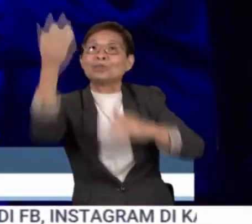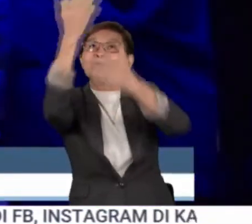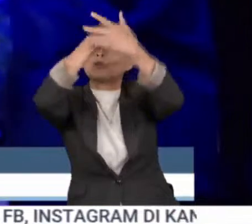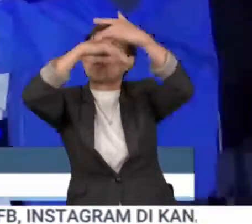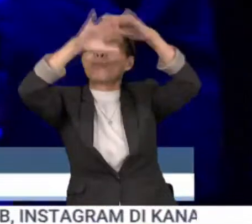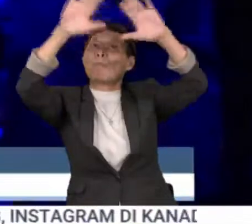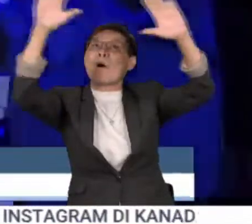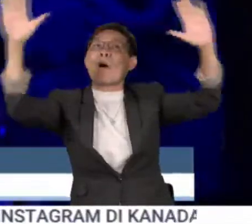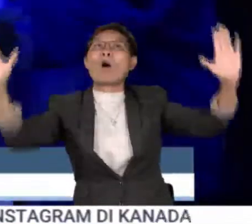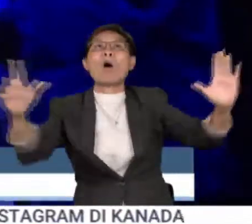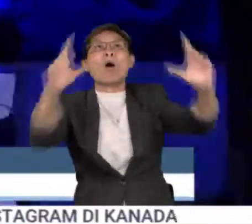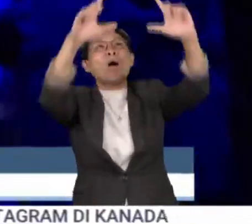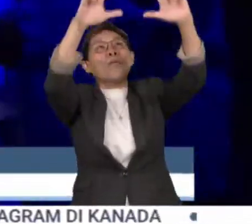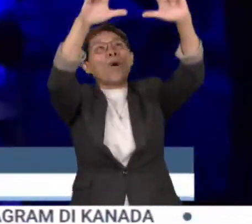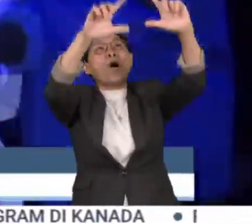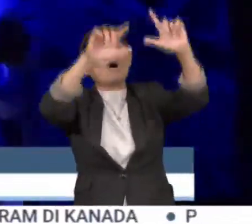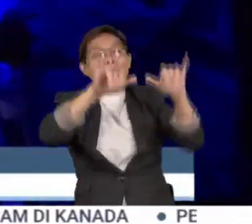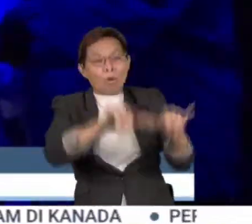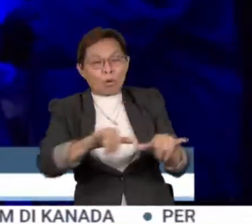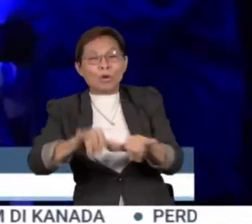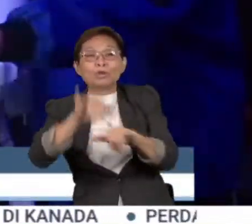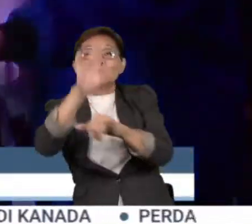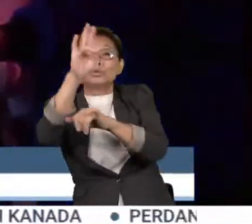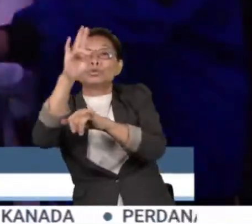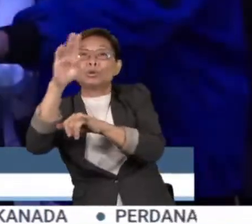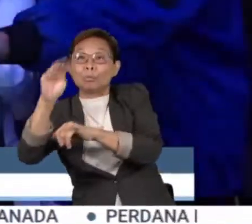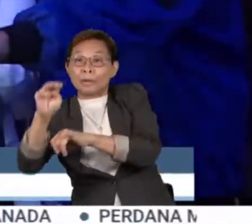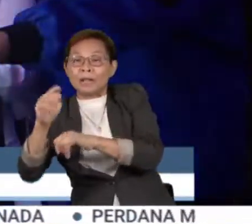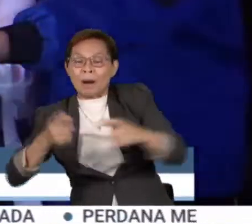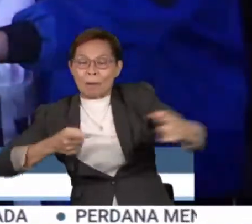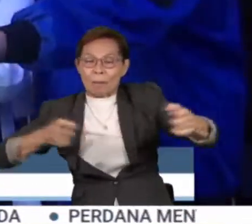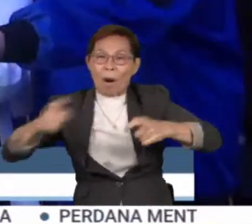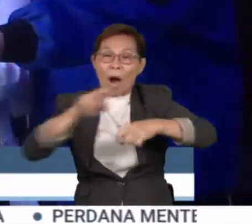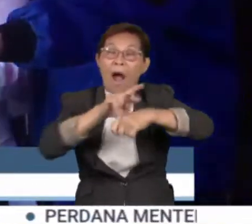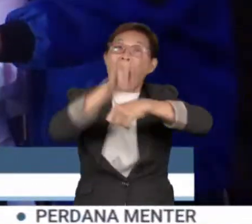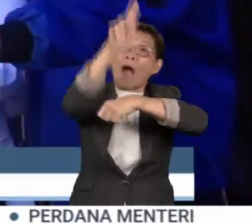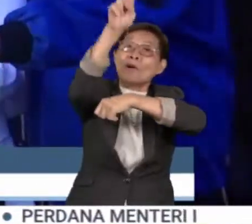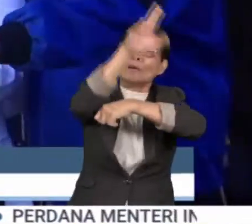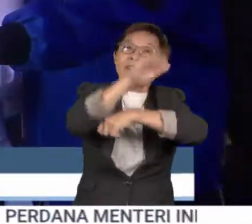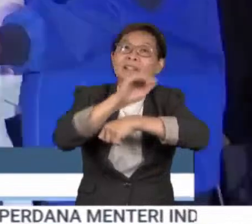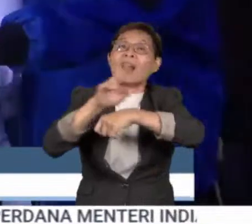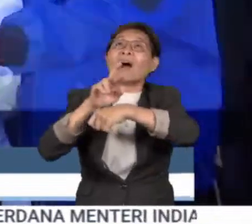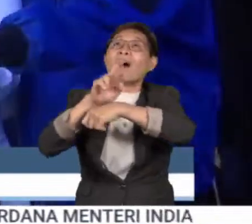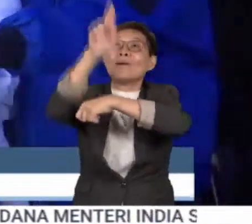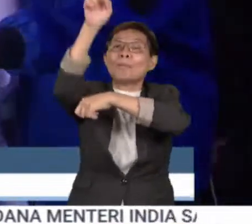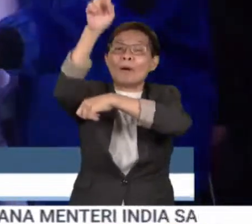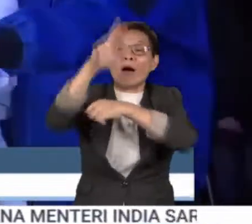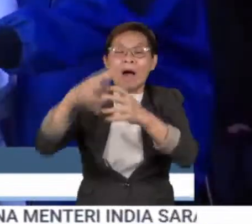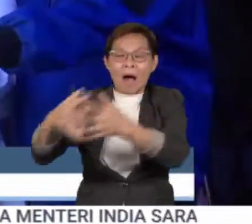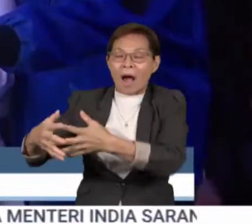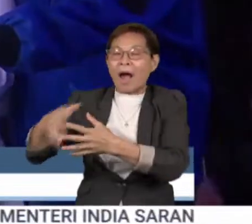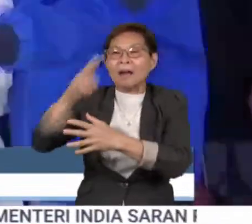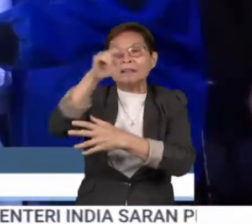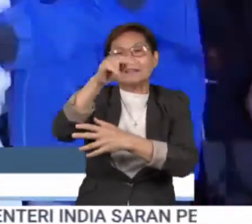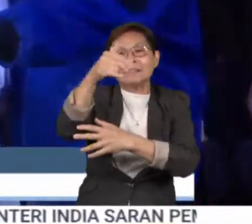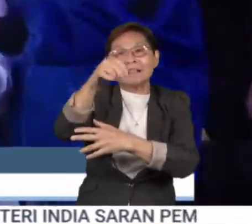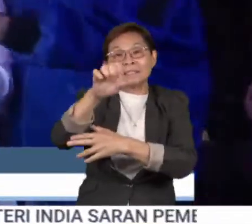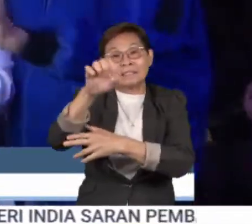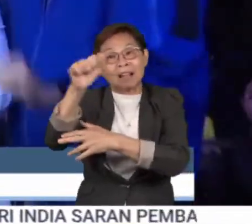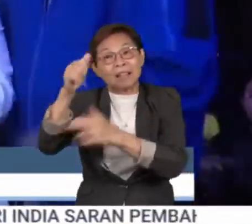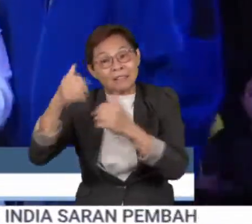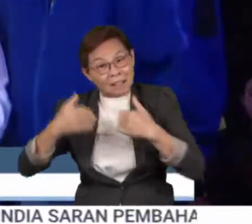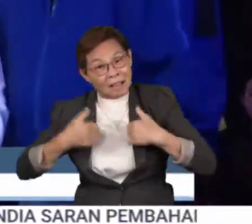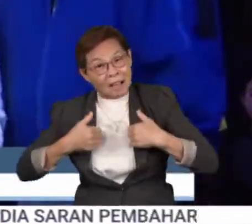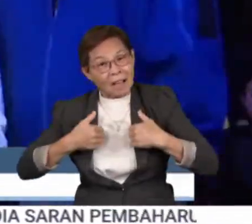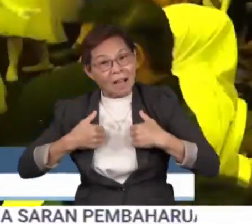permukaan bulan yang berukuran 7 meter diameter oleh pentadbiran aeronautik dan angkasa lepas Amerika Syarikat NASA dengan